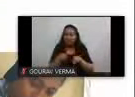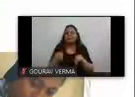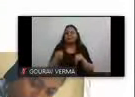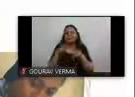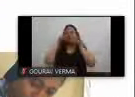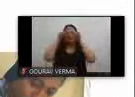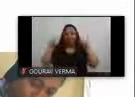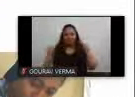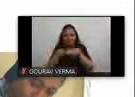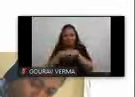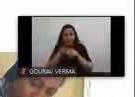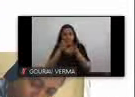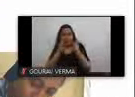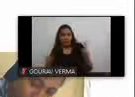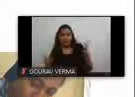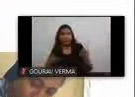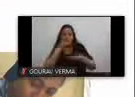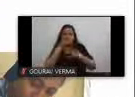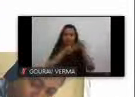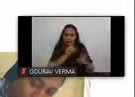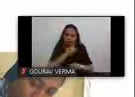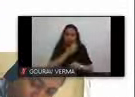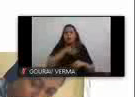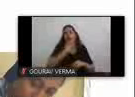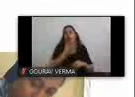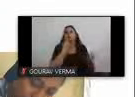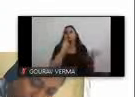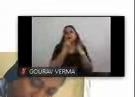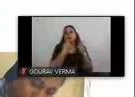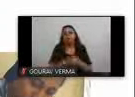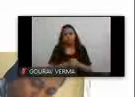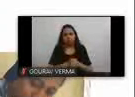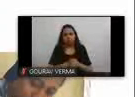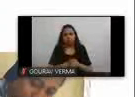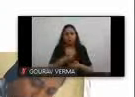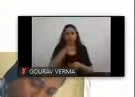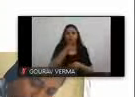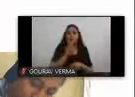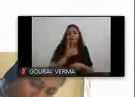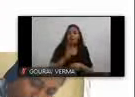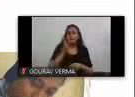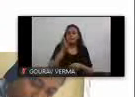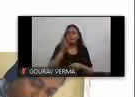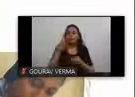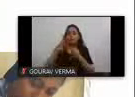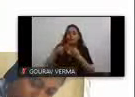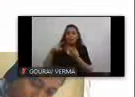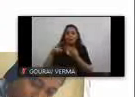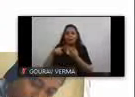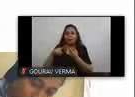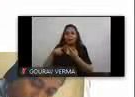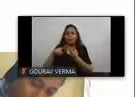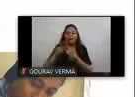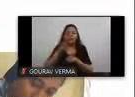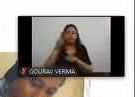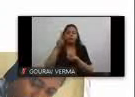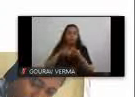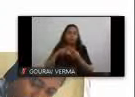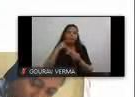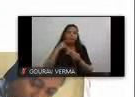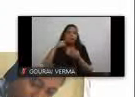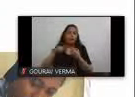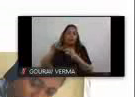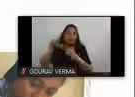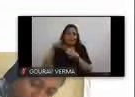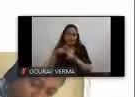विजुअल फील्ड, दिस इज वेरी वेरी इंपॉर्टेंट. आपने विजुअल इंपेयरमेंट के डेफिनेशन में देखा विजुअल एक्विटी और विजुअल फील्ड, दिस इज वेरी इंपॉर्टेंट.